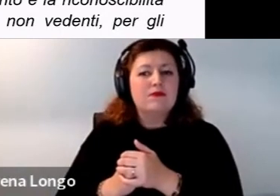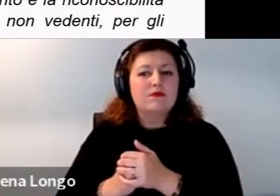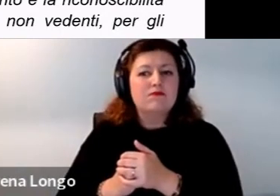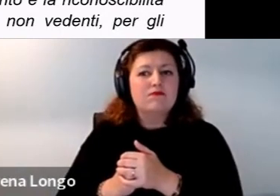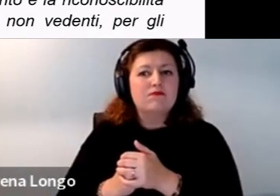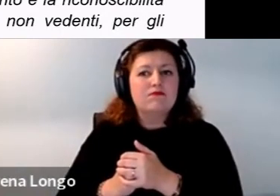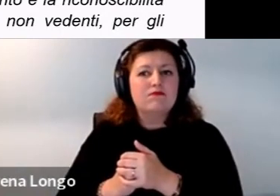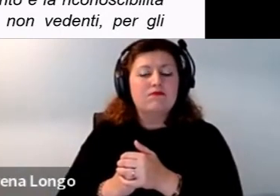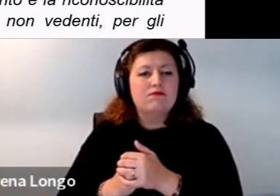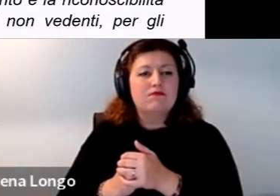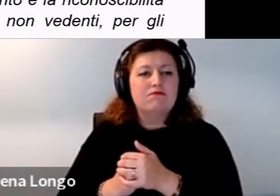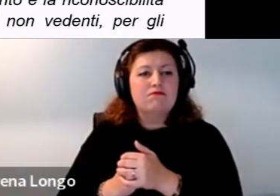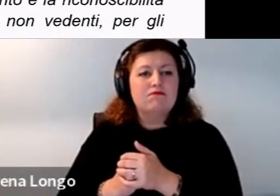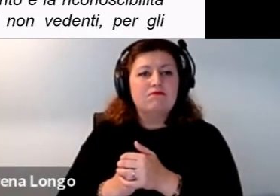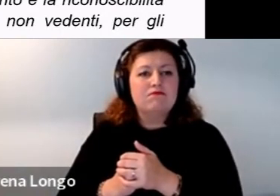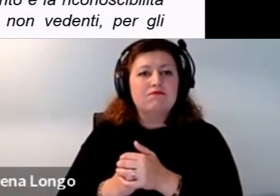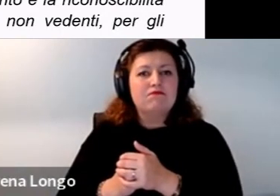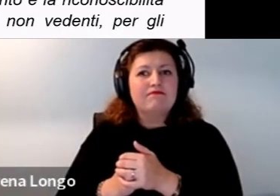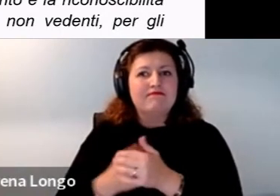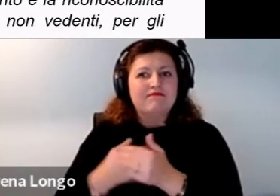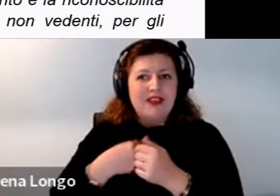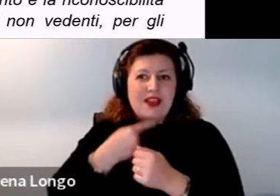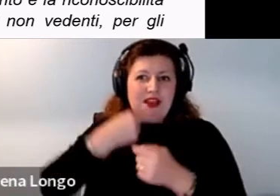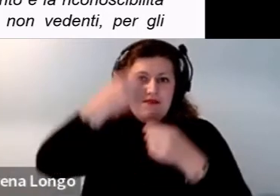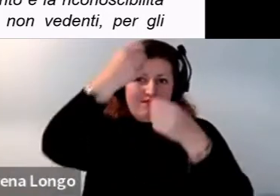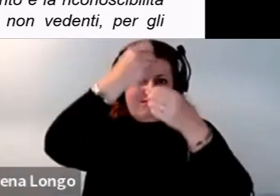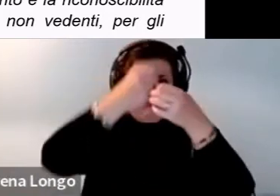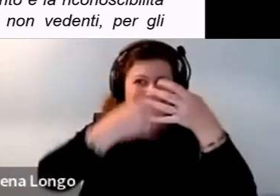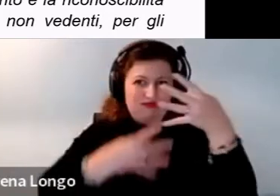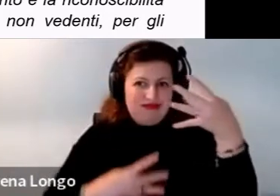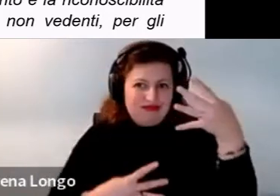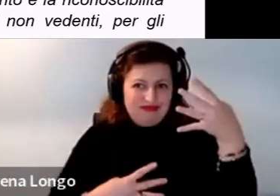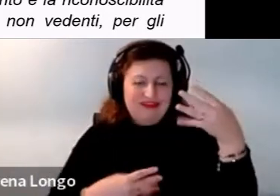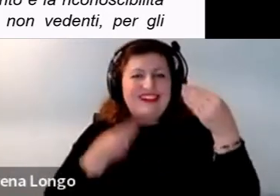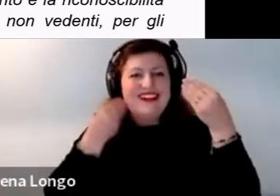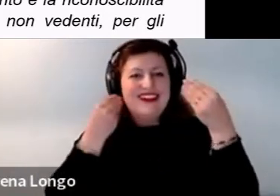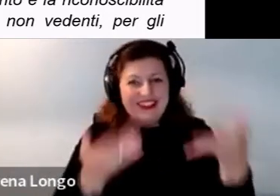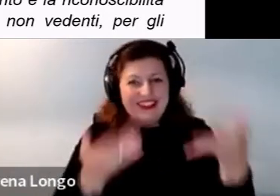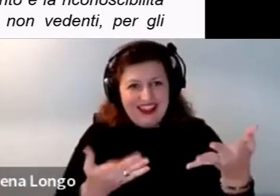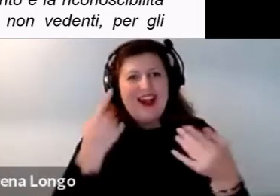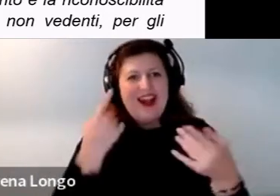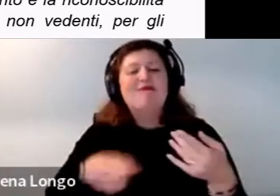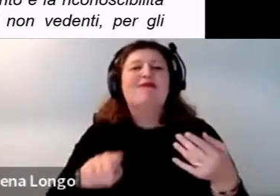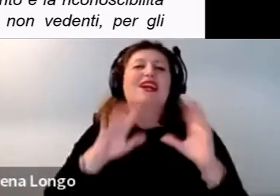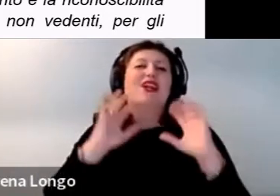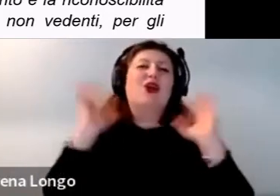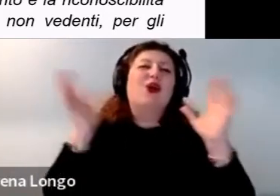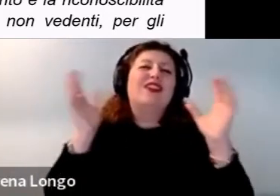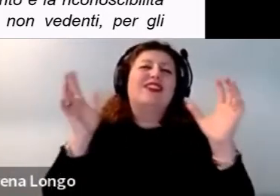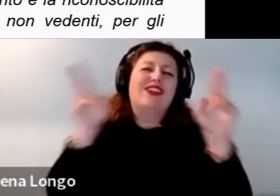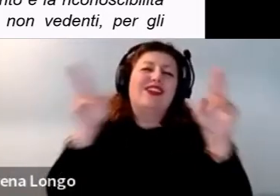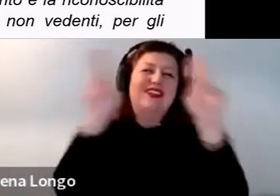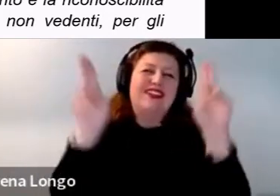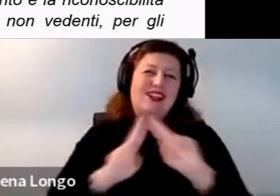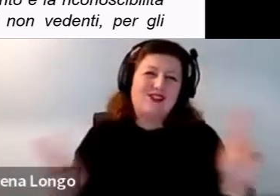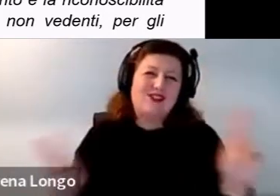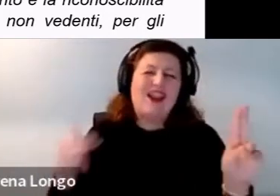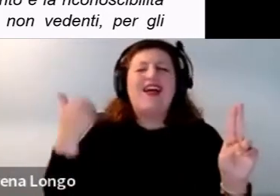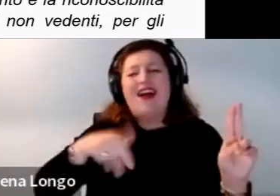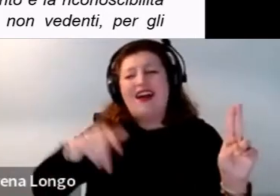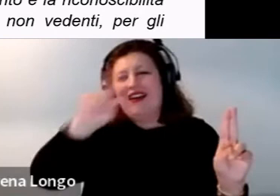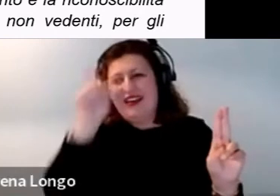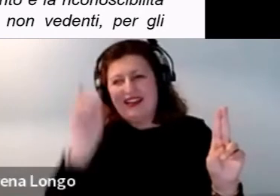Io vi faccio questa lunga rassegna sia appunto di quello che era il contesto internazionale ma anche quello